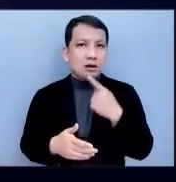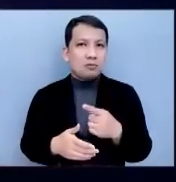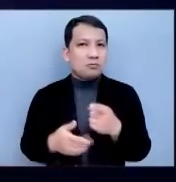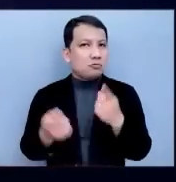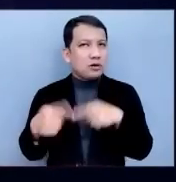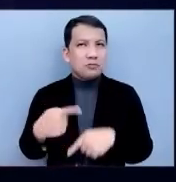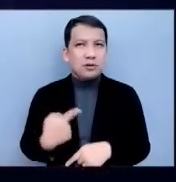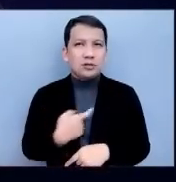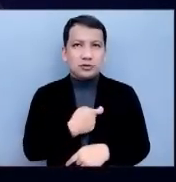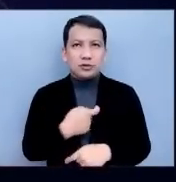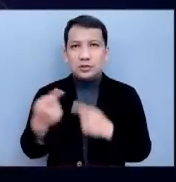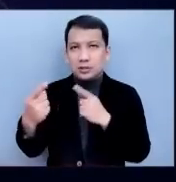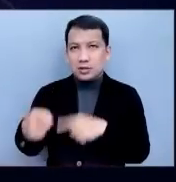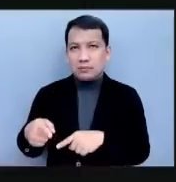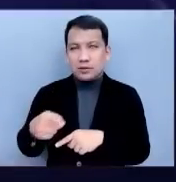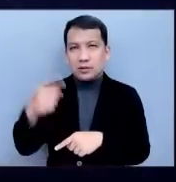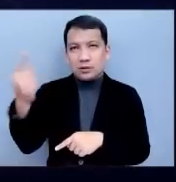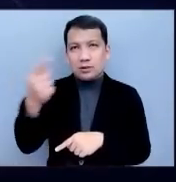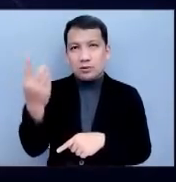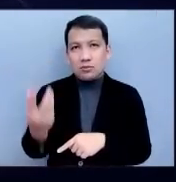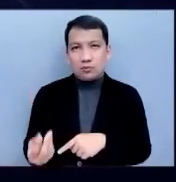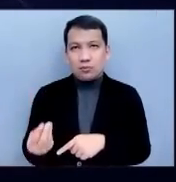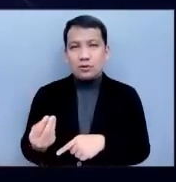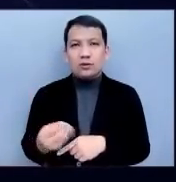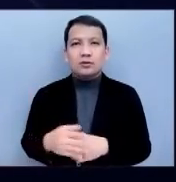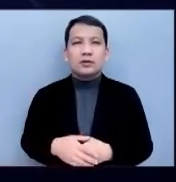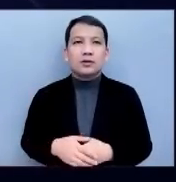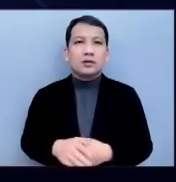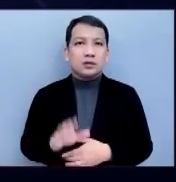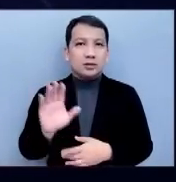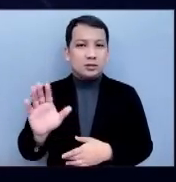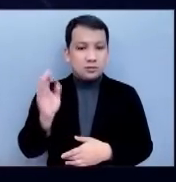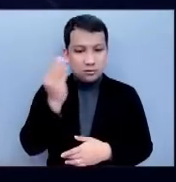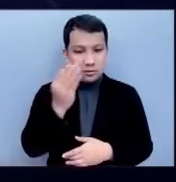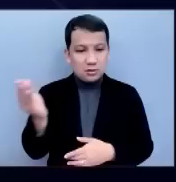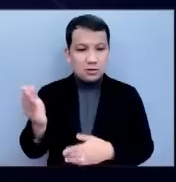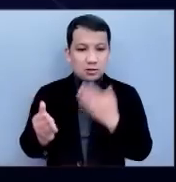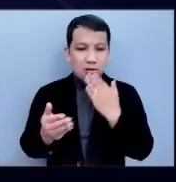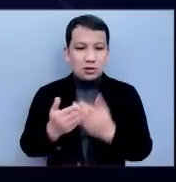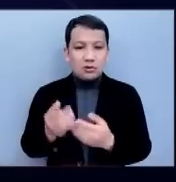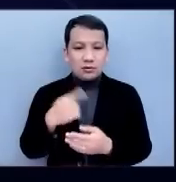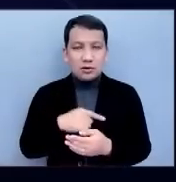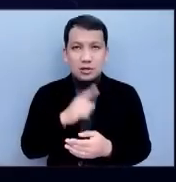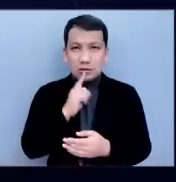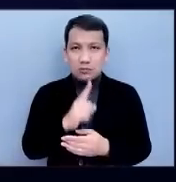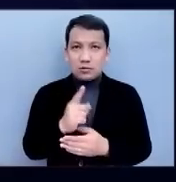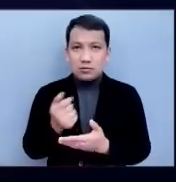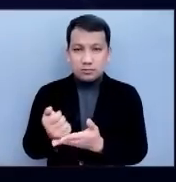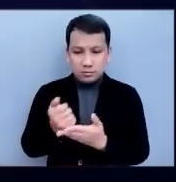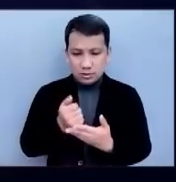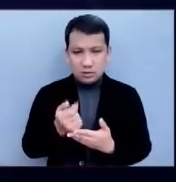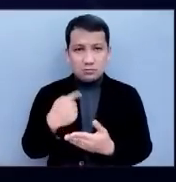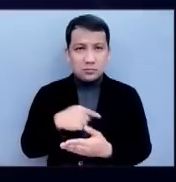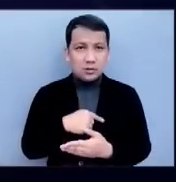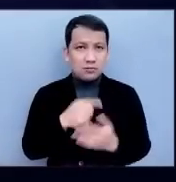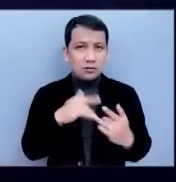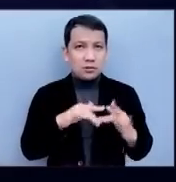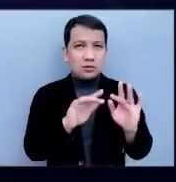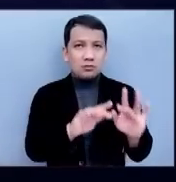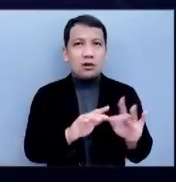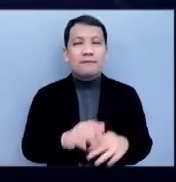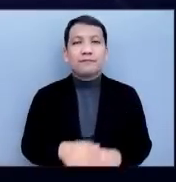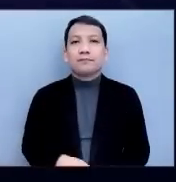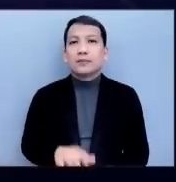ang nasaktan sa naturang buhawi. Sa mga may mabubuti pong puso, tumulong po kayo. Binahan naman ng